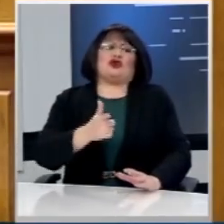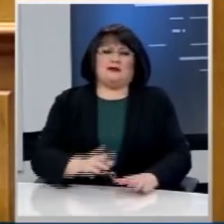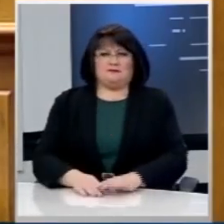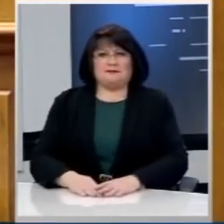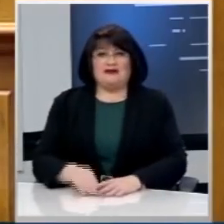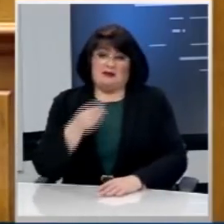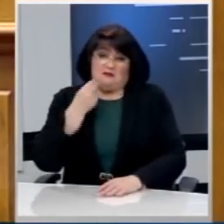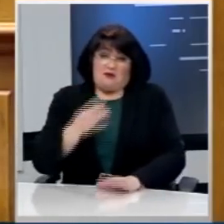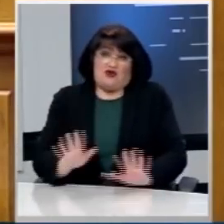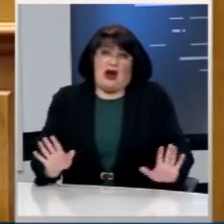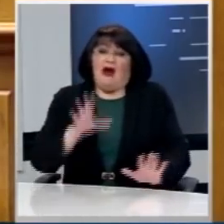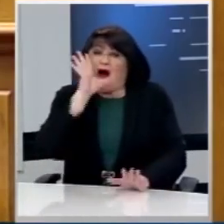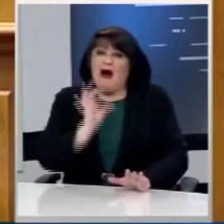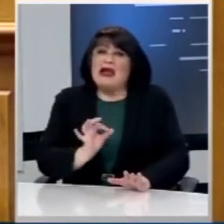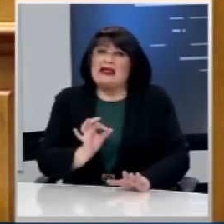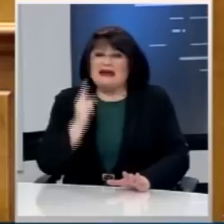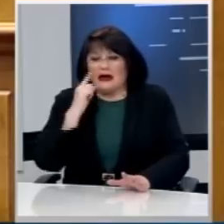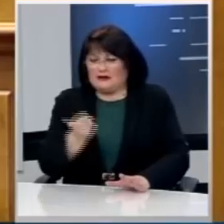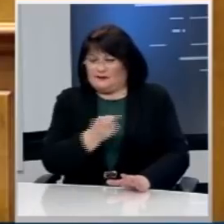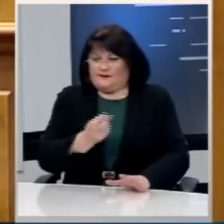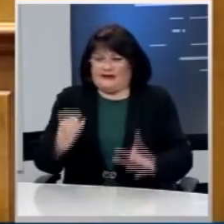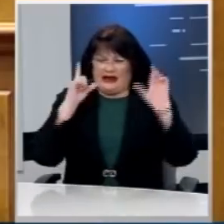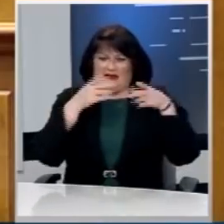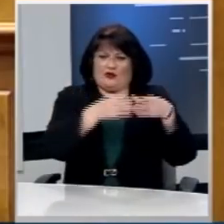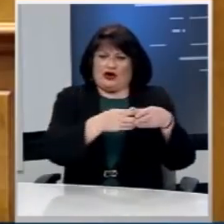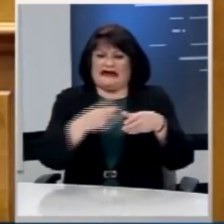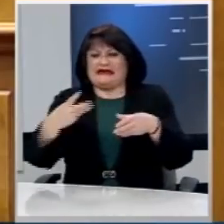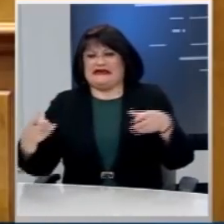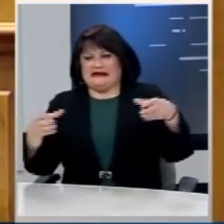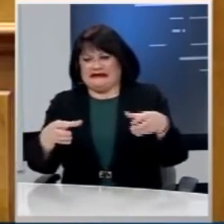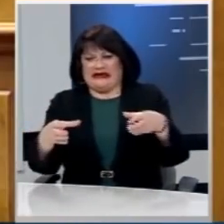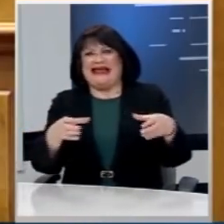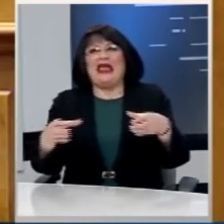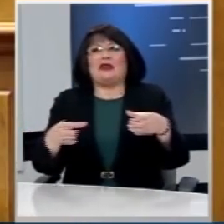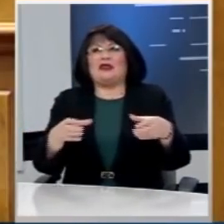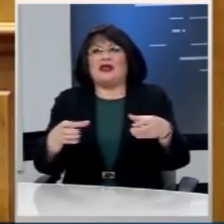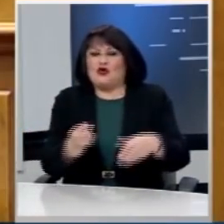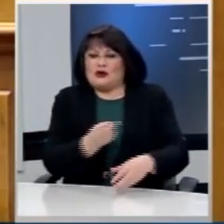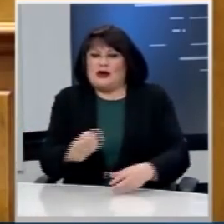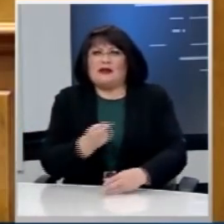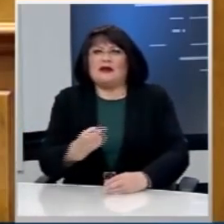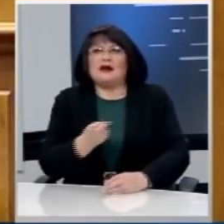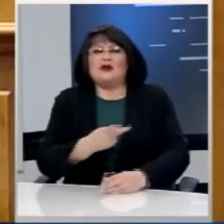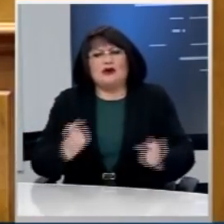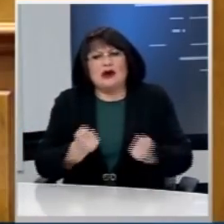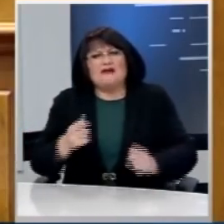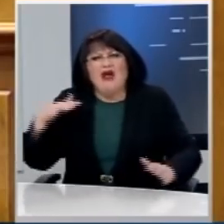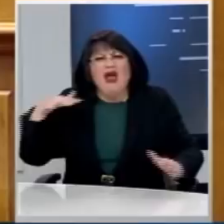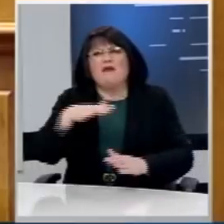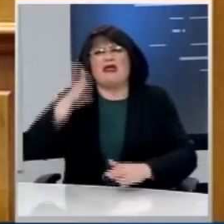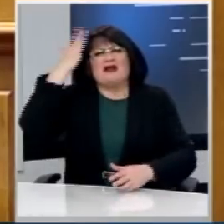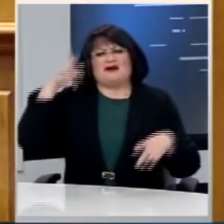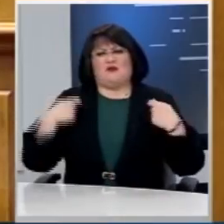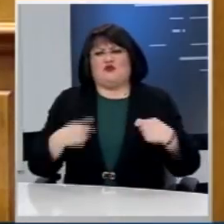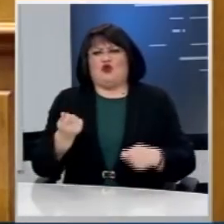αλήθεια είναι πως το δίπολο Νέα Δημοκρατία και ΣΥΡΙΖΑ υλοποιείται την επίθεση του